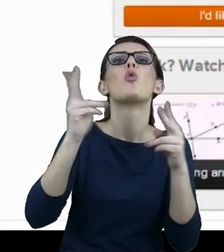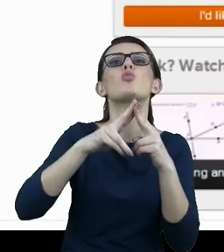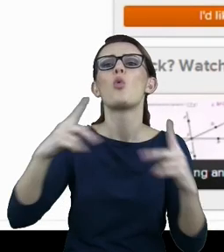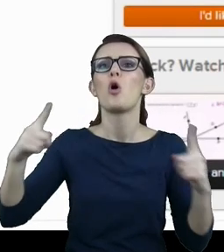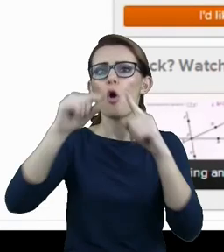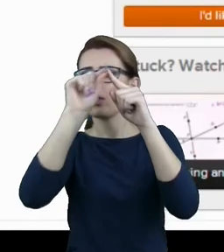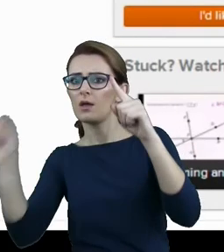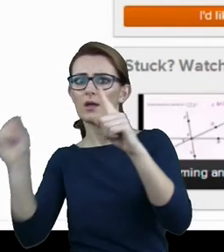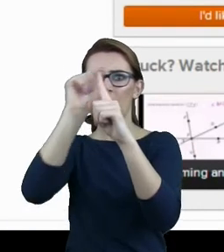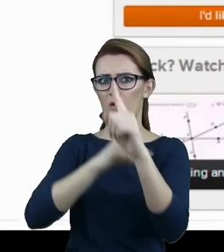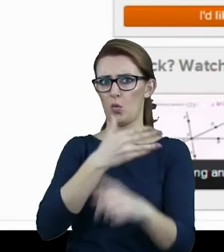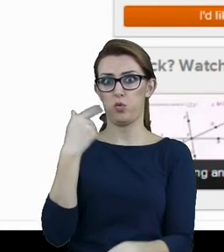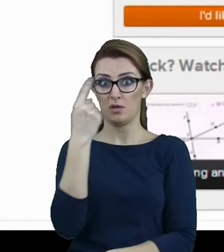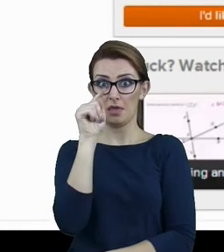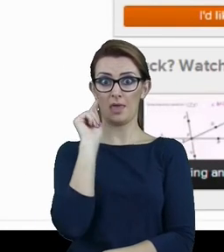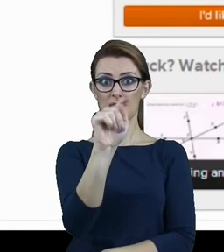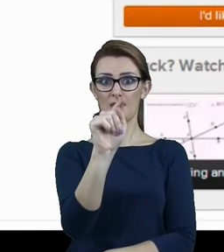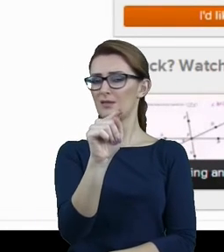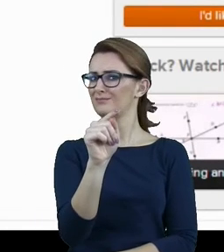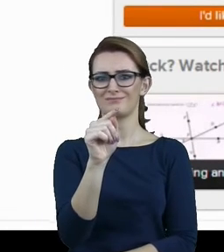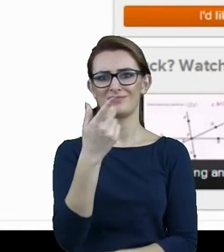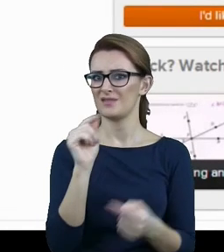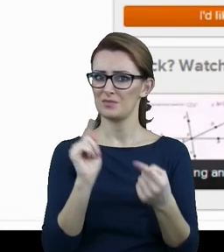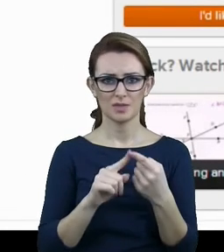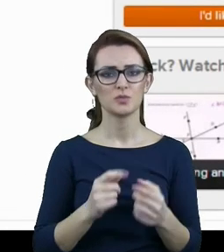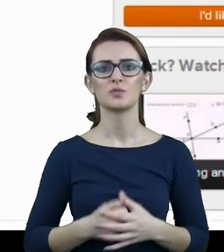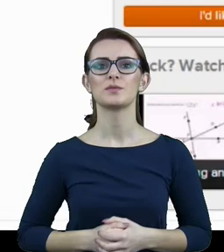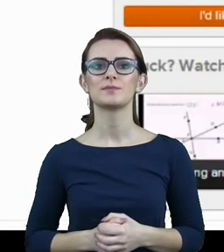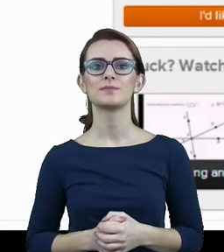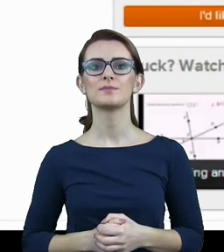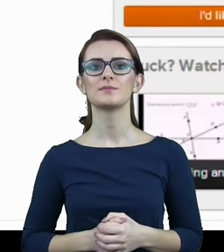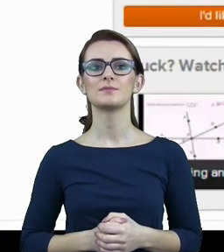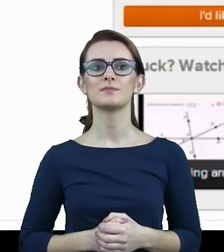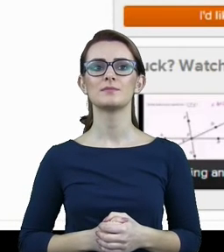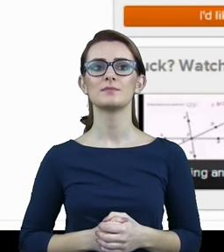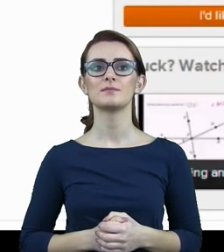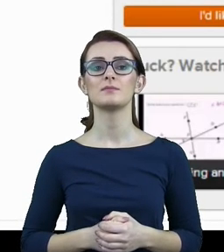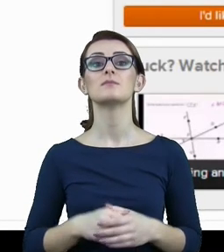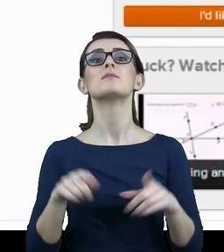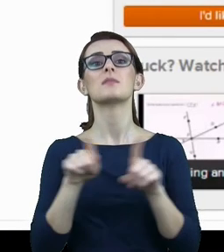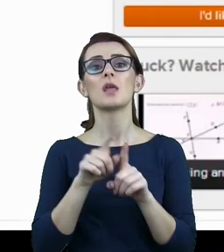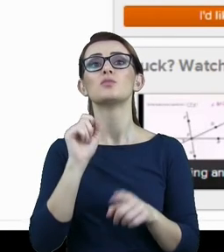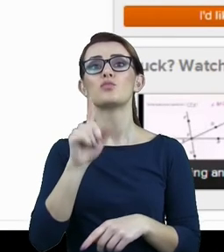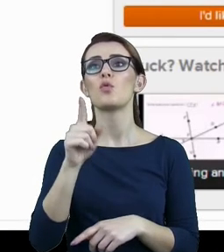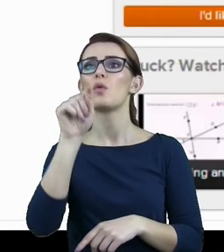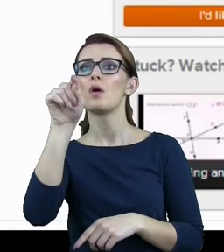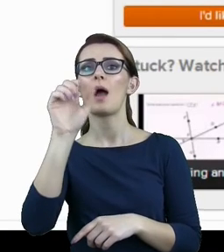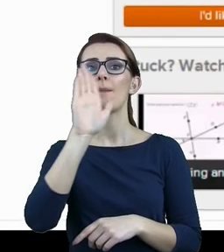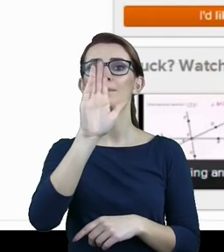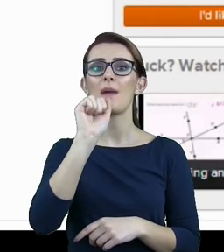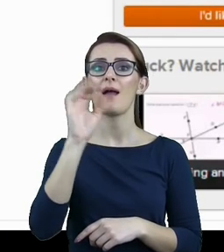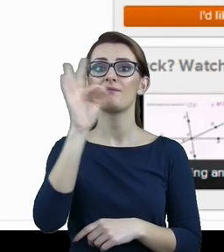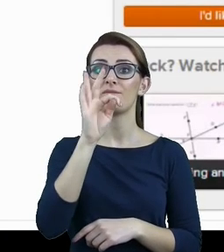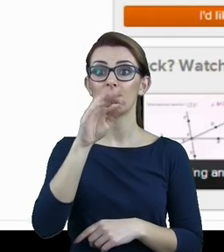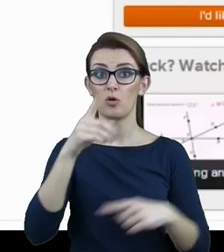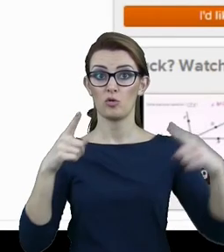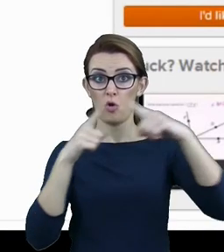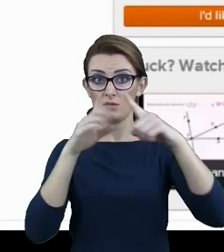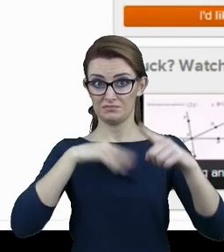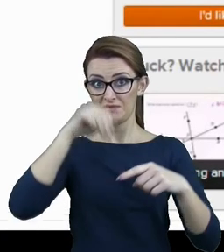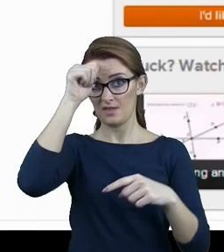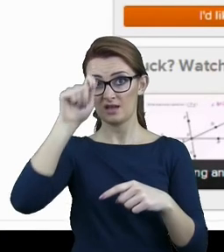kąt A, ponieważ nie określi jednoznacznie, który to będzie z tych wszystkich kątów. I jeszcze mamy do dyspozycji